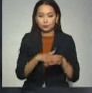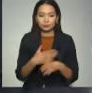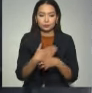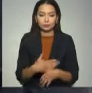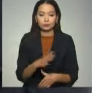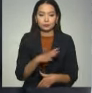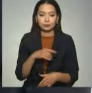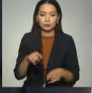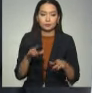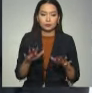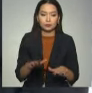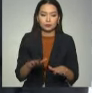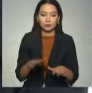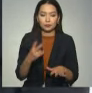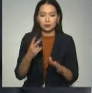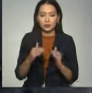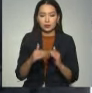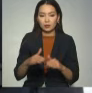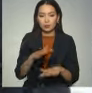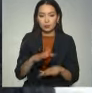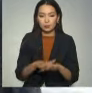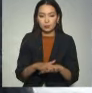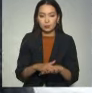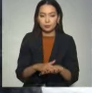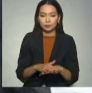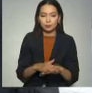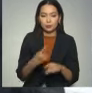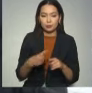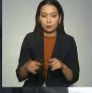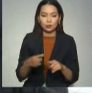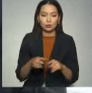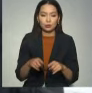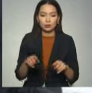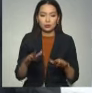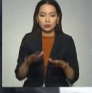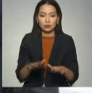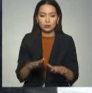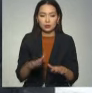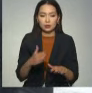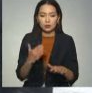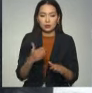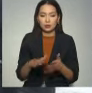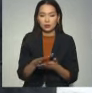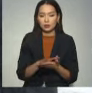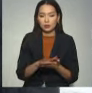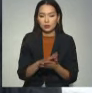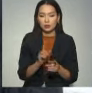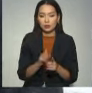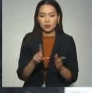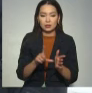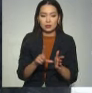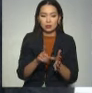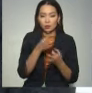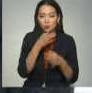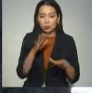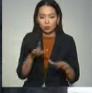та екінші деңгейлі банктердің айырмашылығымыз бұл жерде кепіл затына ешқандай шектеу жоқ, яғни Қазақстан кез келген